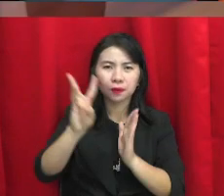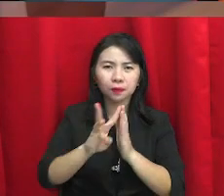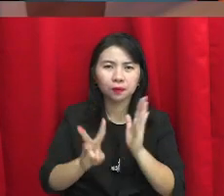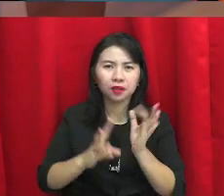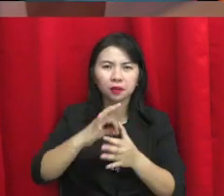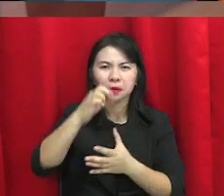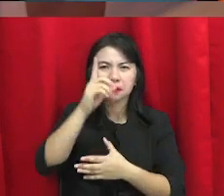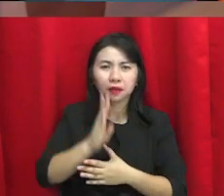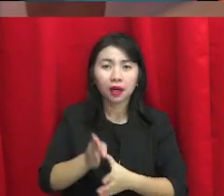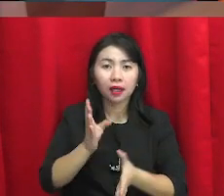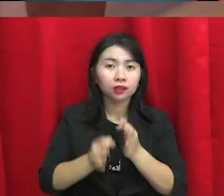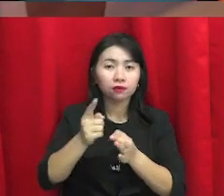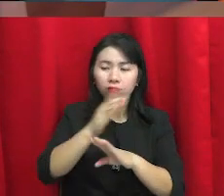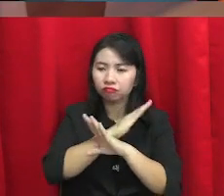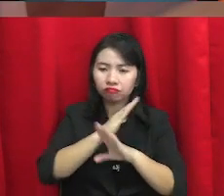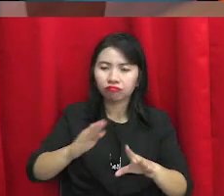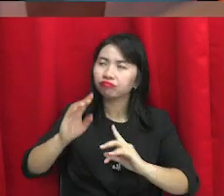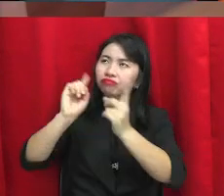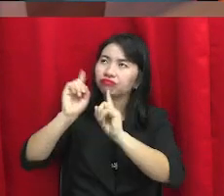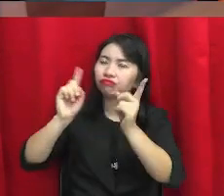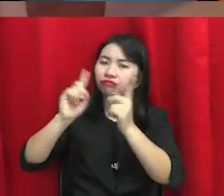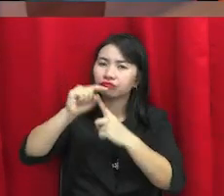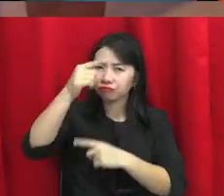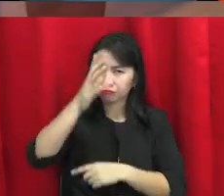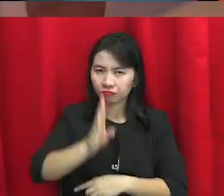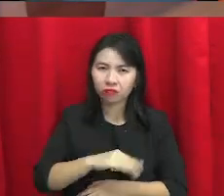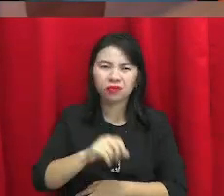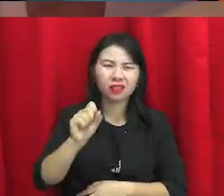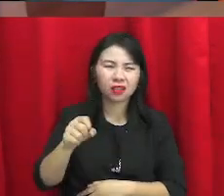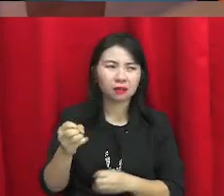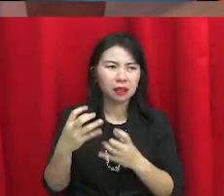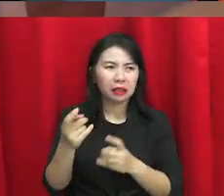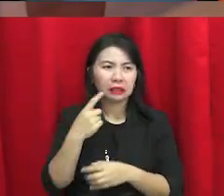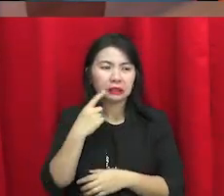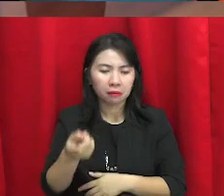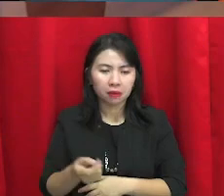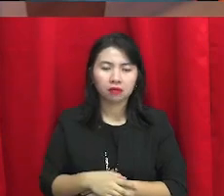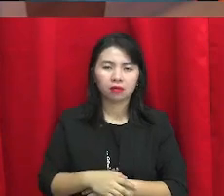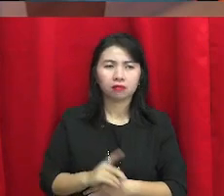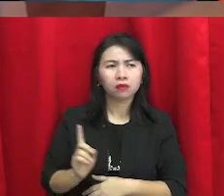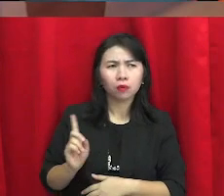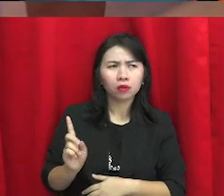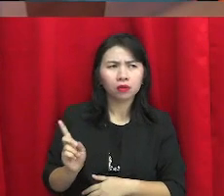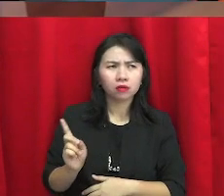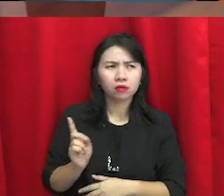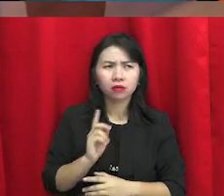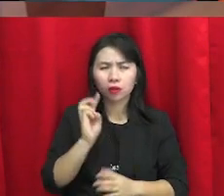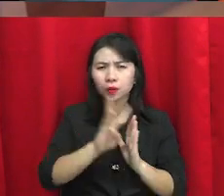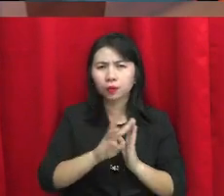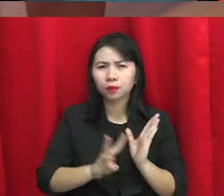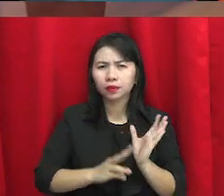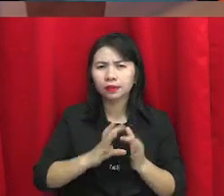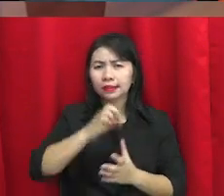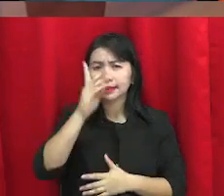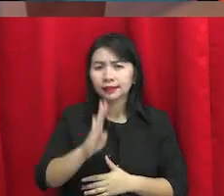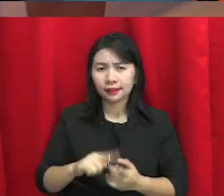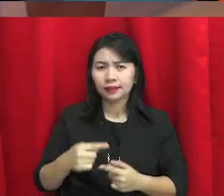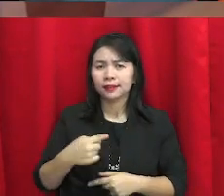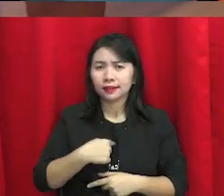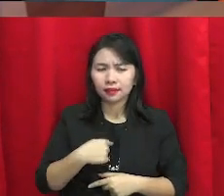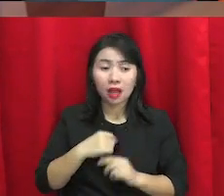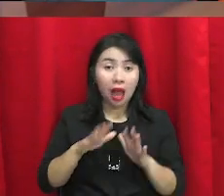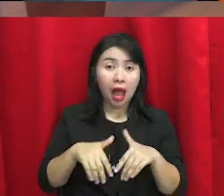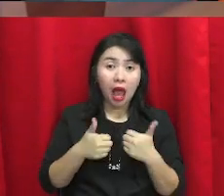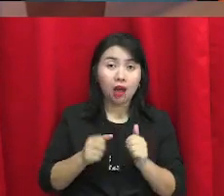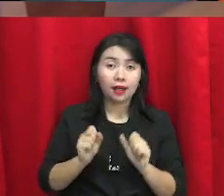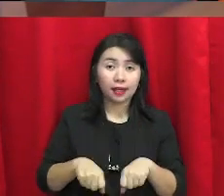Malagay ko naman, maliwanag yun. Okay? Marami kasi nagsasabi na, ano kaya ang will ng Diyos sa buhay ko? Paano mo malalaman na hindi ka